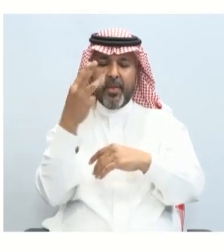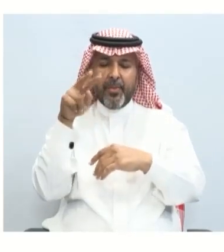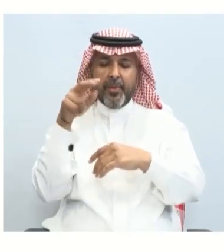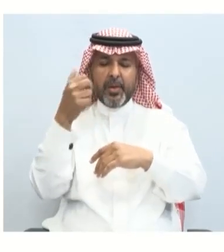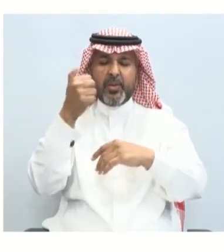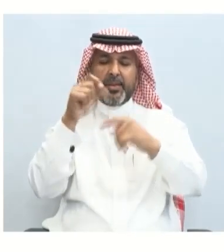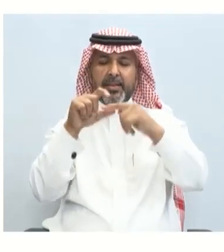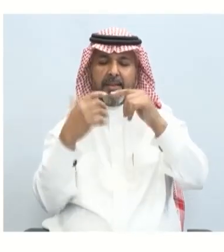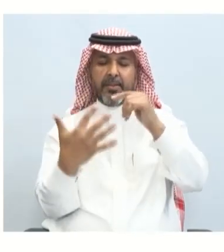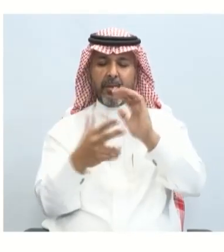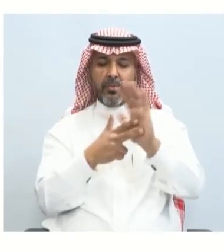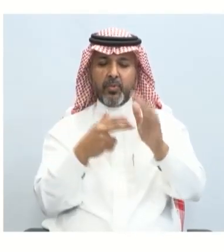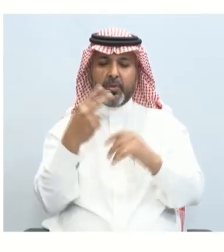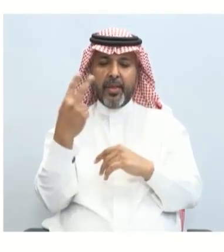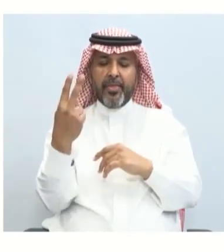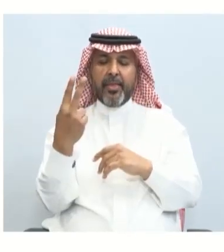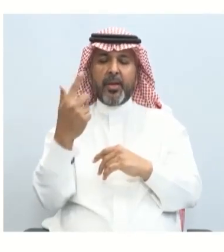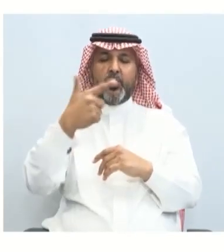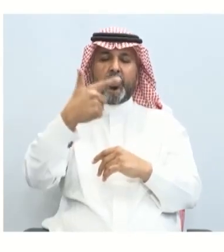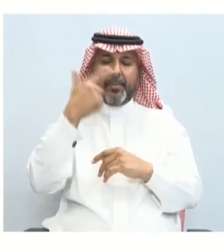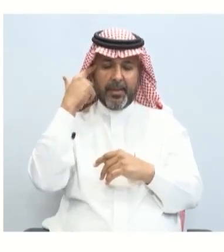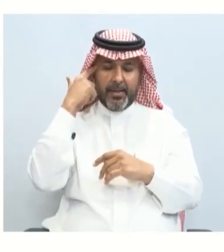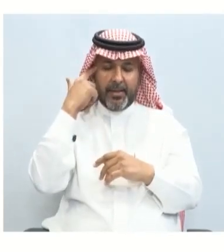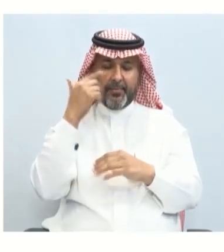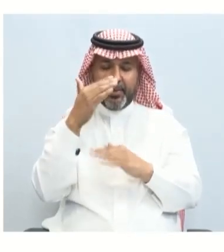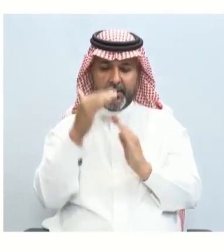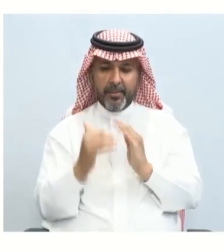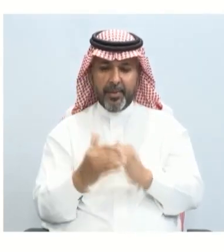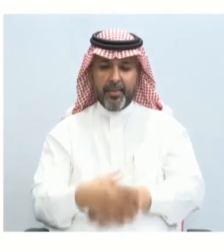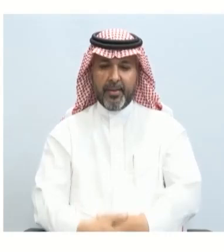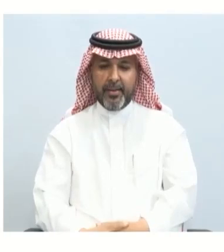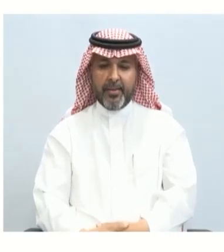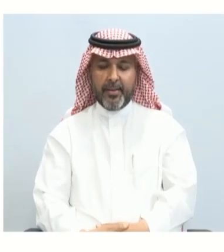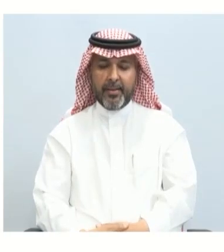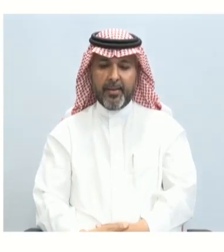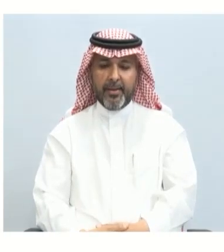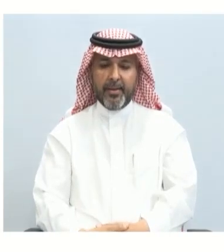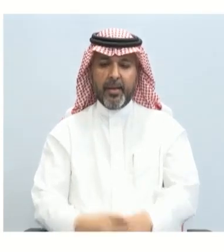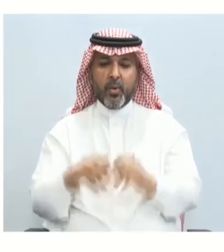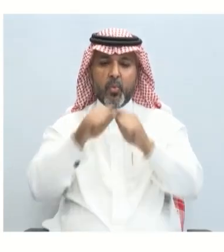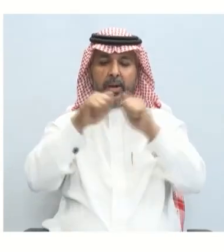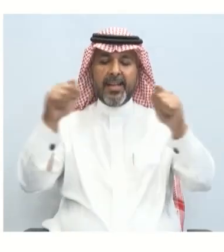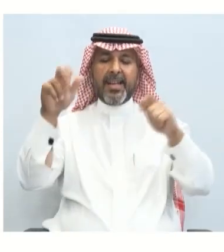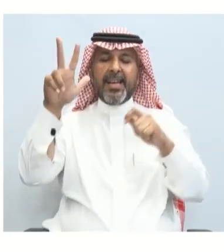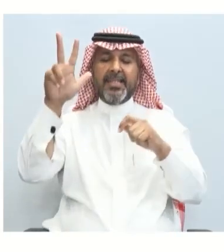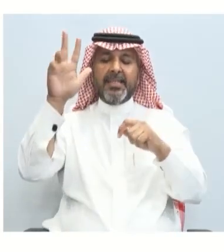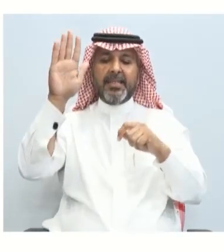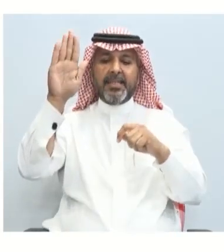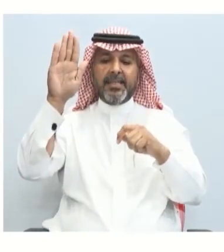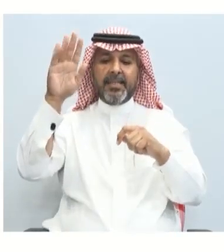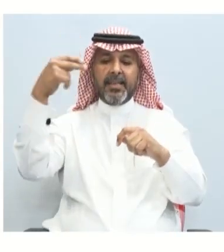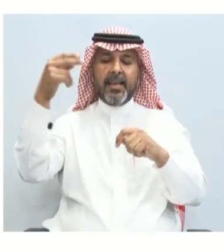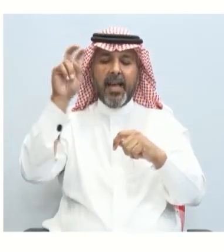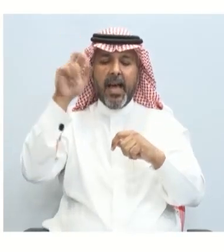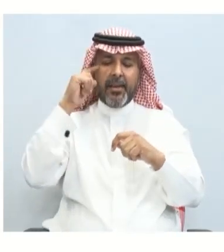خمسه وبالتالي حيصير 72 درجه بالنسبه للداله الثانيه وا يساوي نصف تان ثيتا